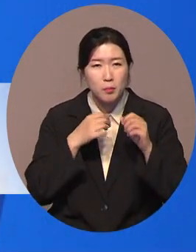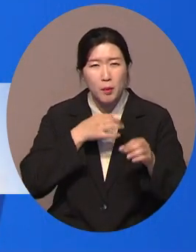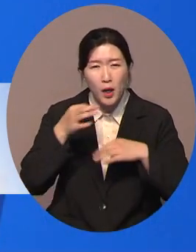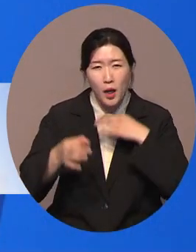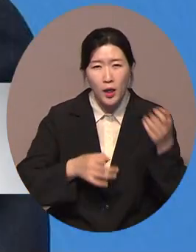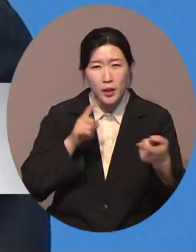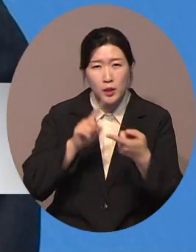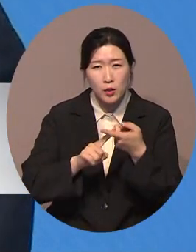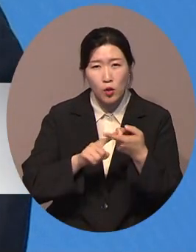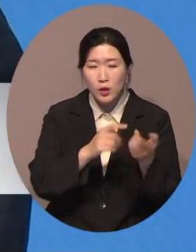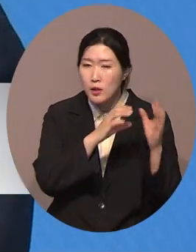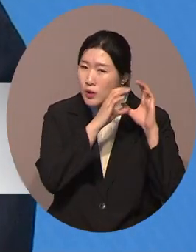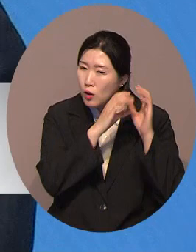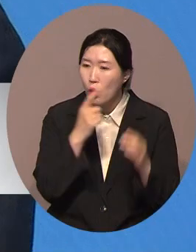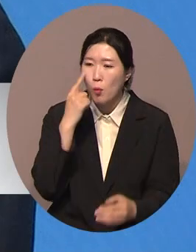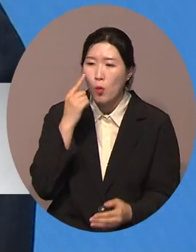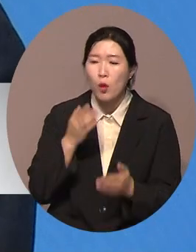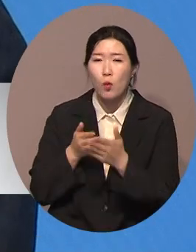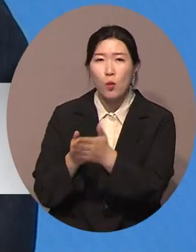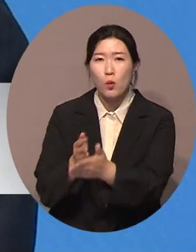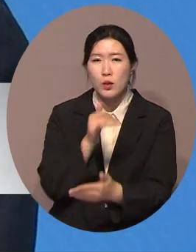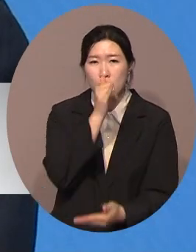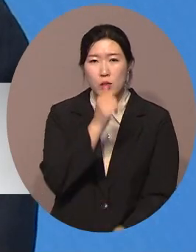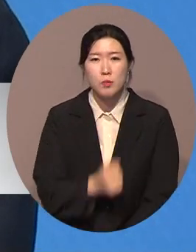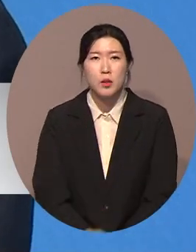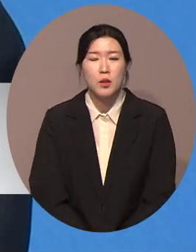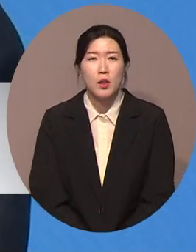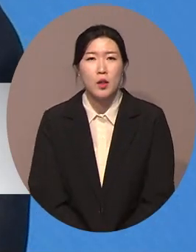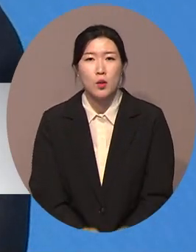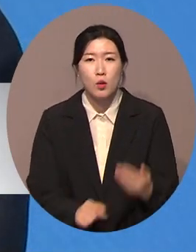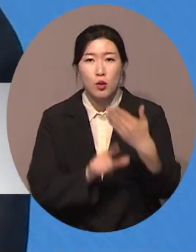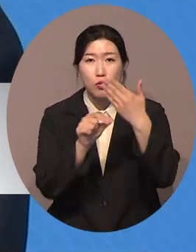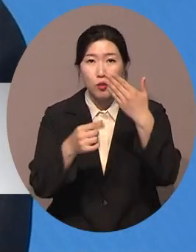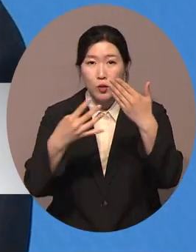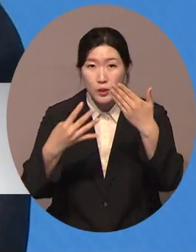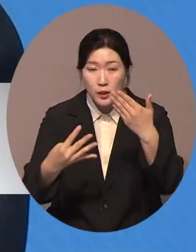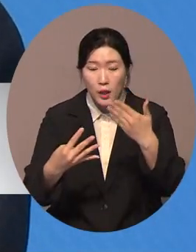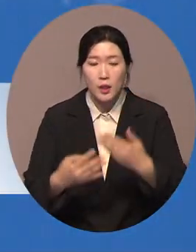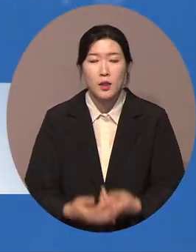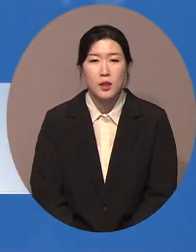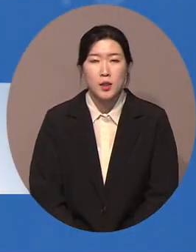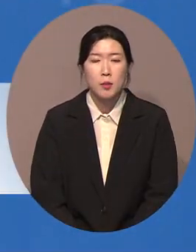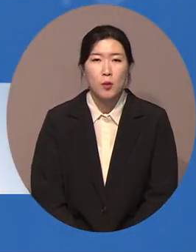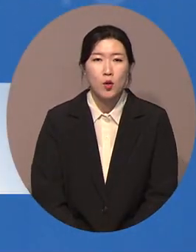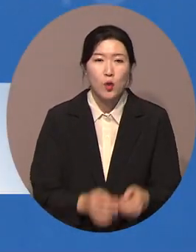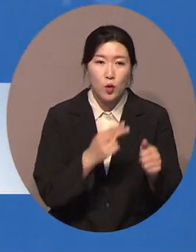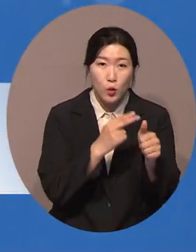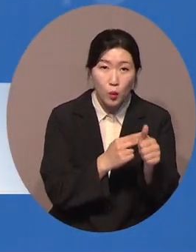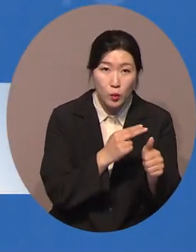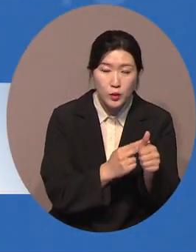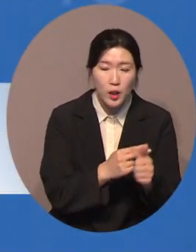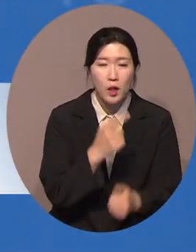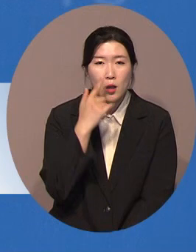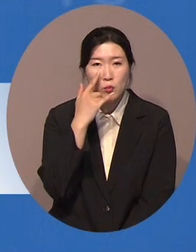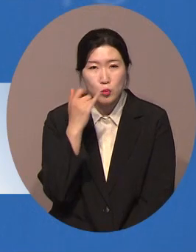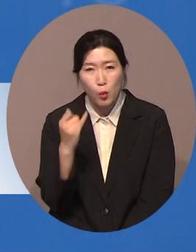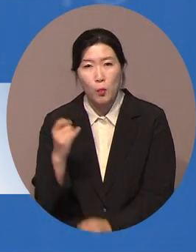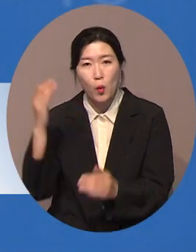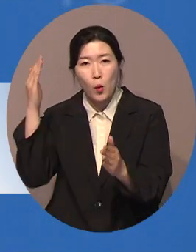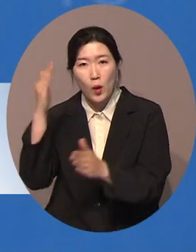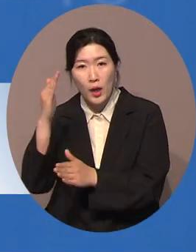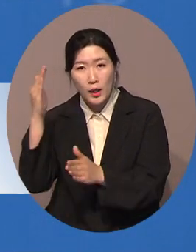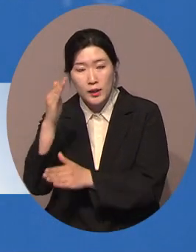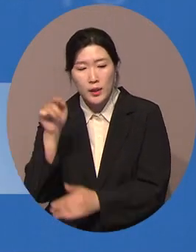한다고 밝혔습니다 또 다음 달 4일을 학교별 특성에 맞게 서이초 교사를 추모하고